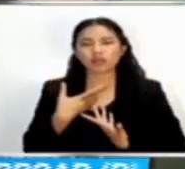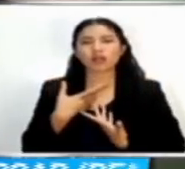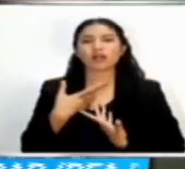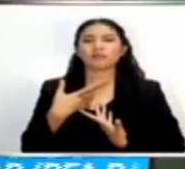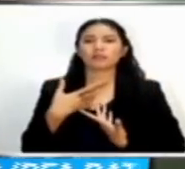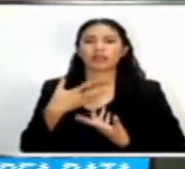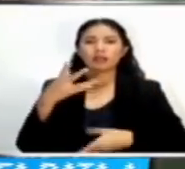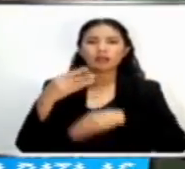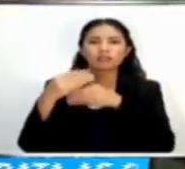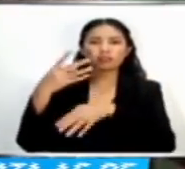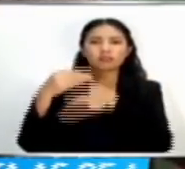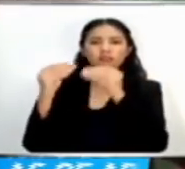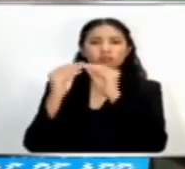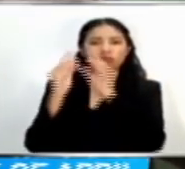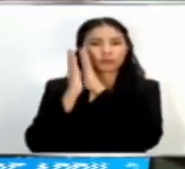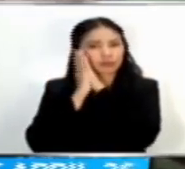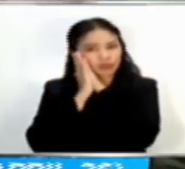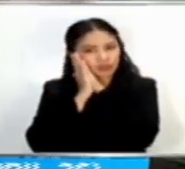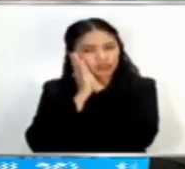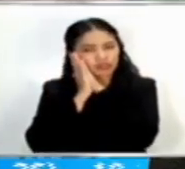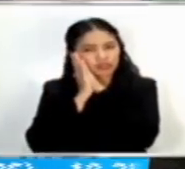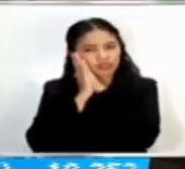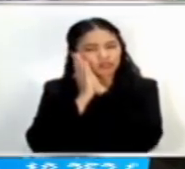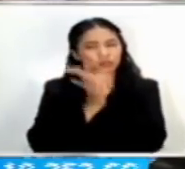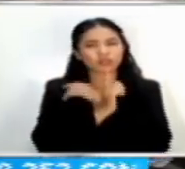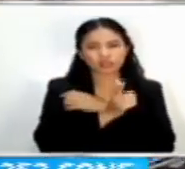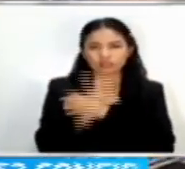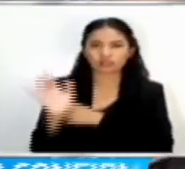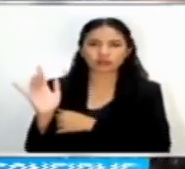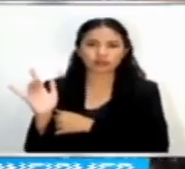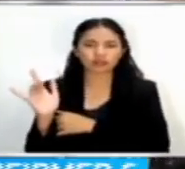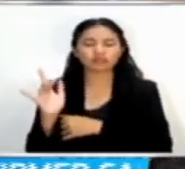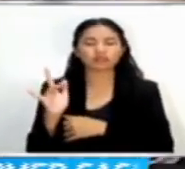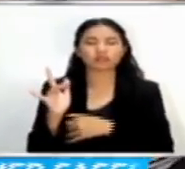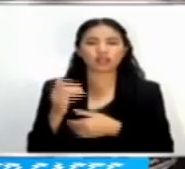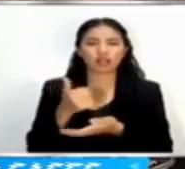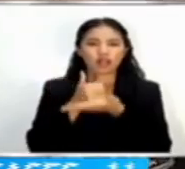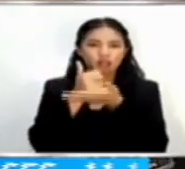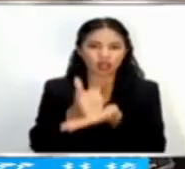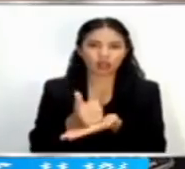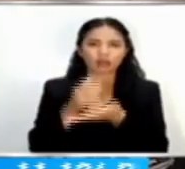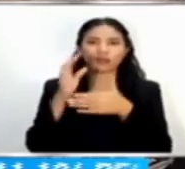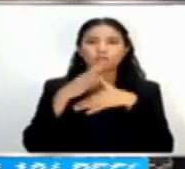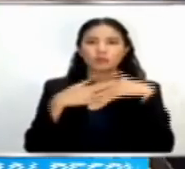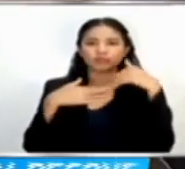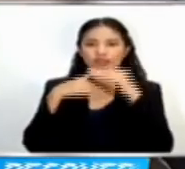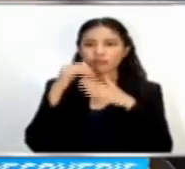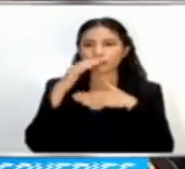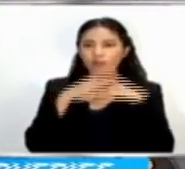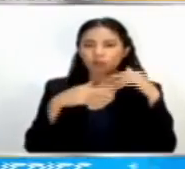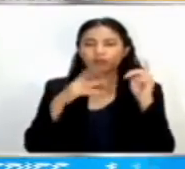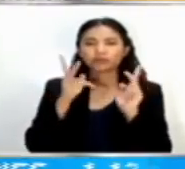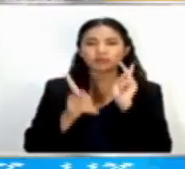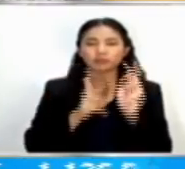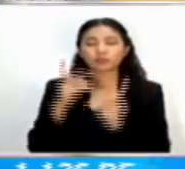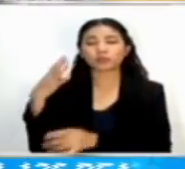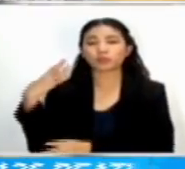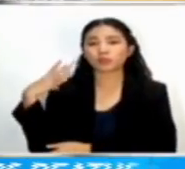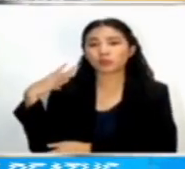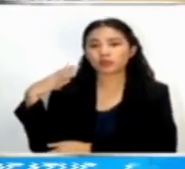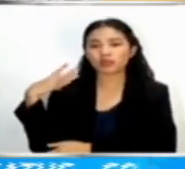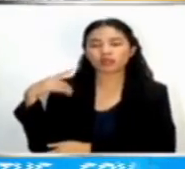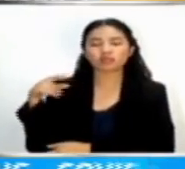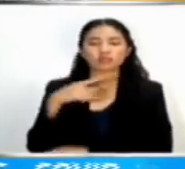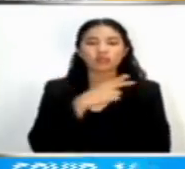no para maging komportable ang mga pasyente habang nag-aantay ng lugar sa ospital. Ang